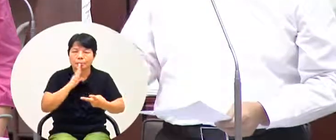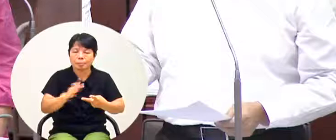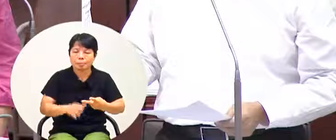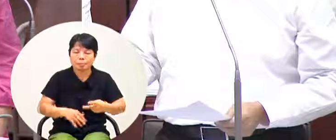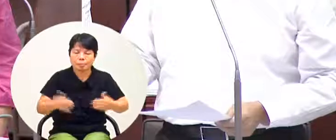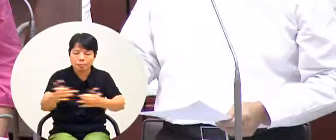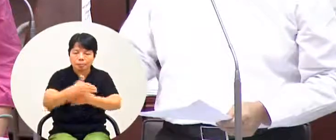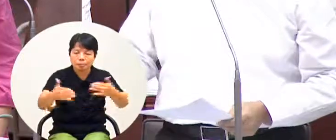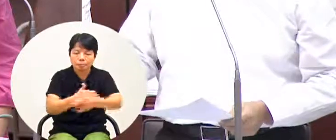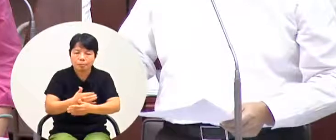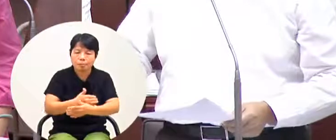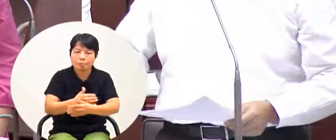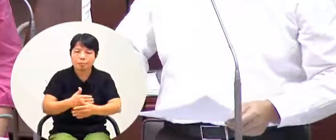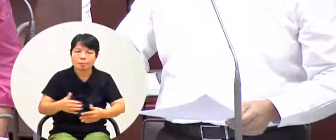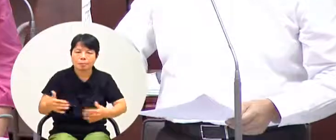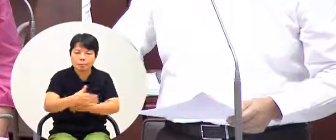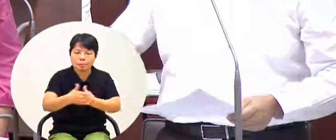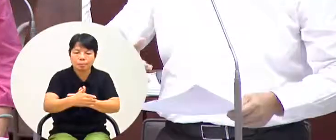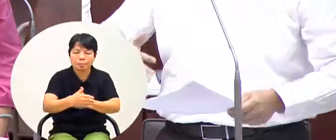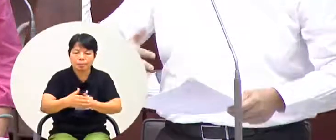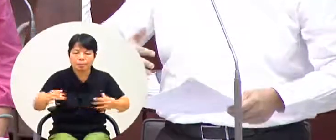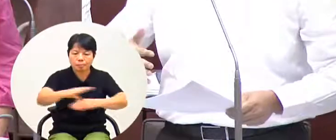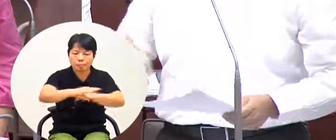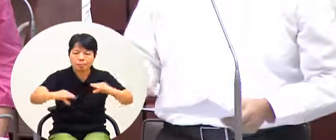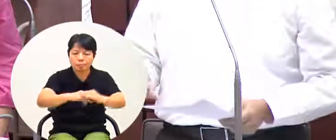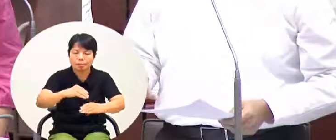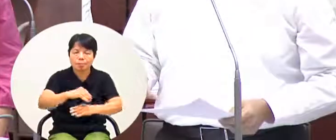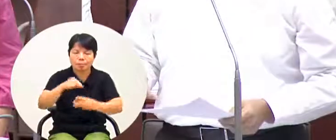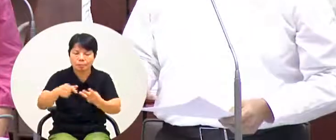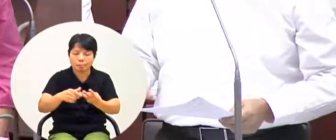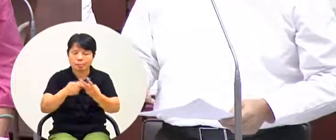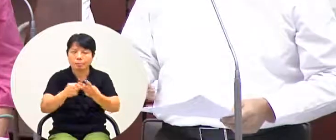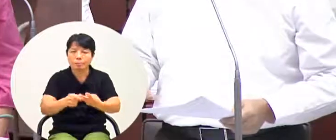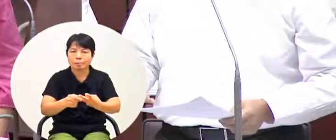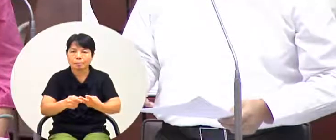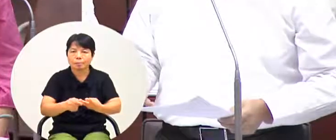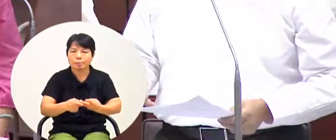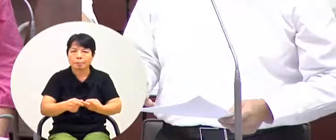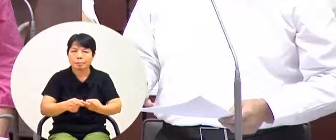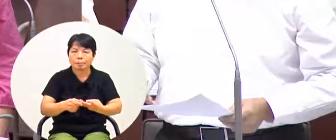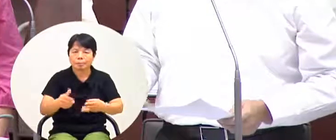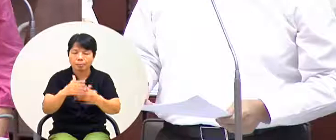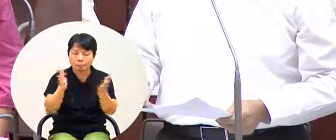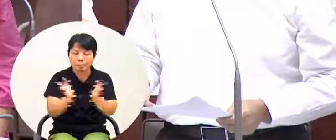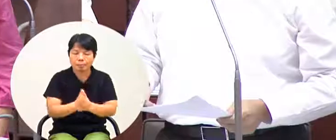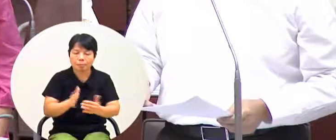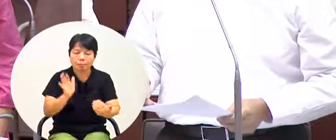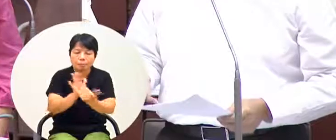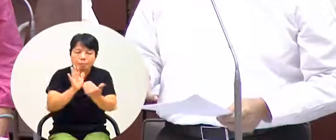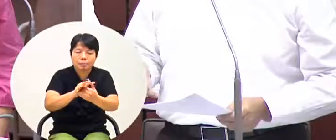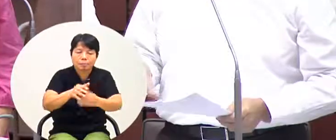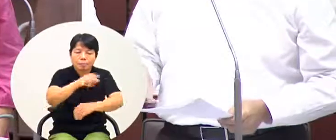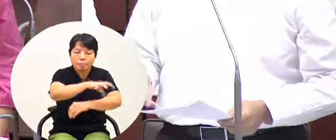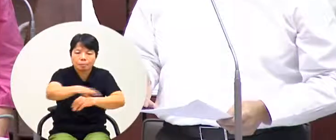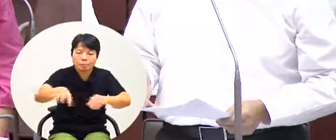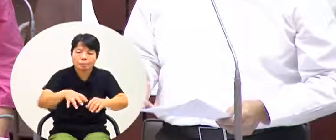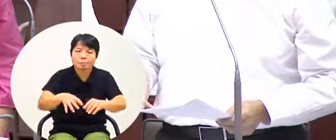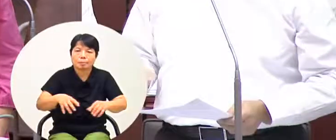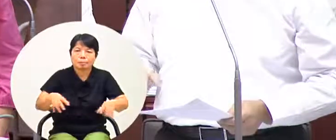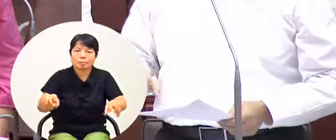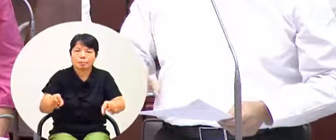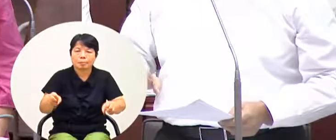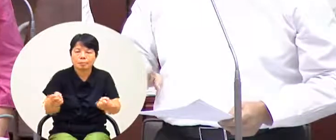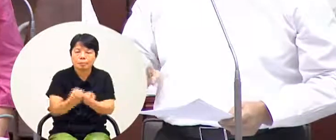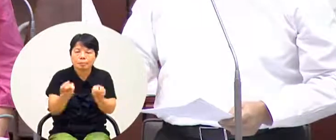较多的路段，第三就是我们在整个蝗灾，就蝗灾的路段。另外，第四的部